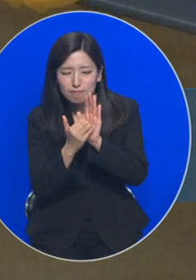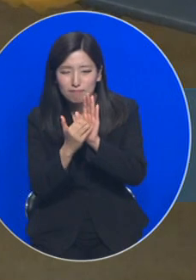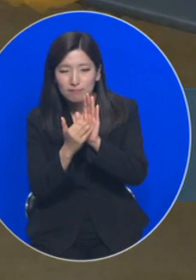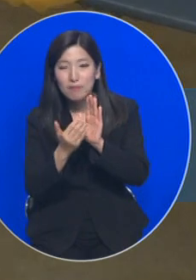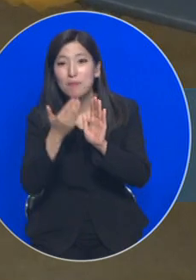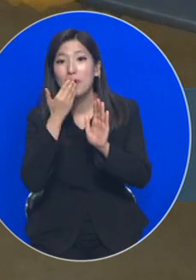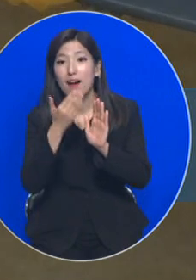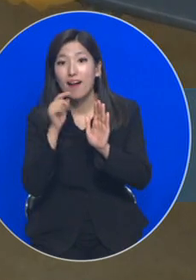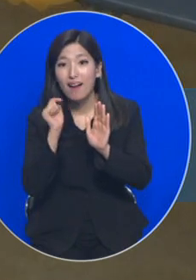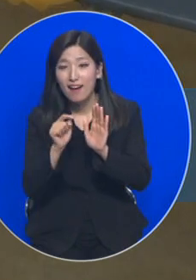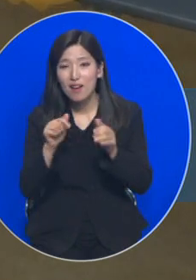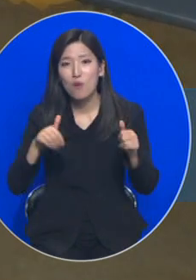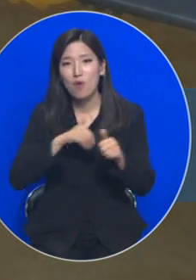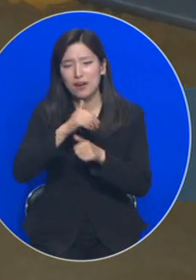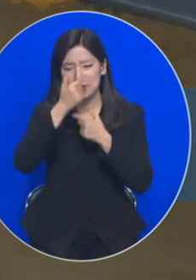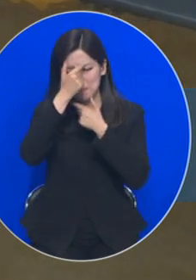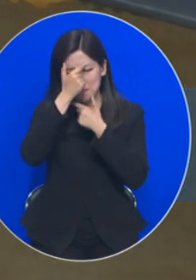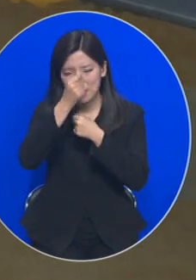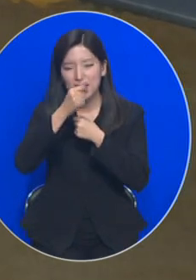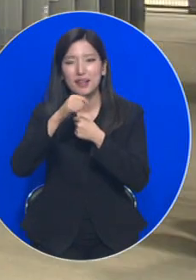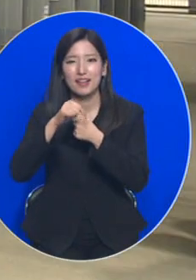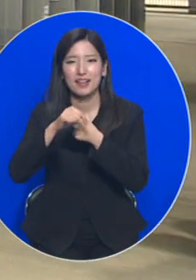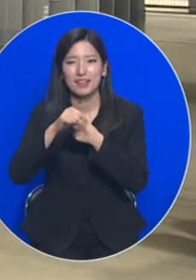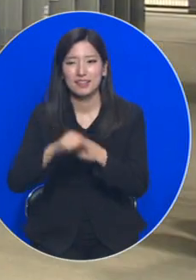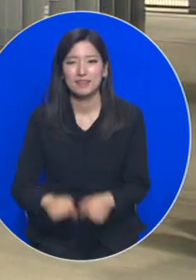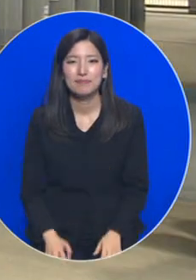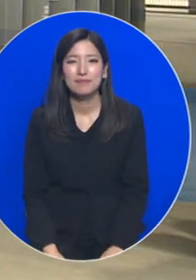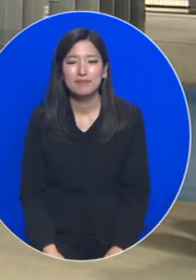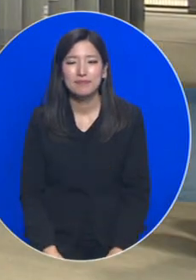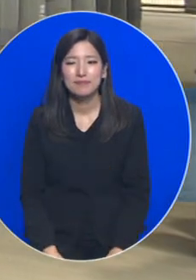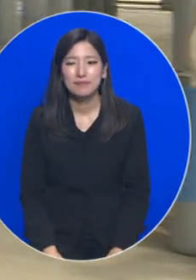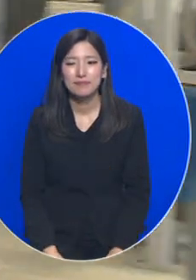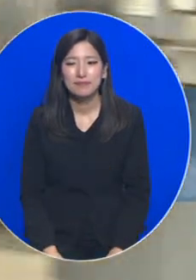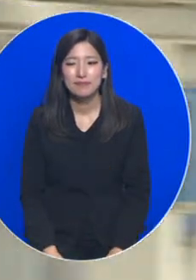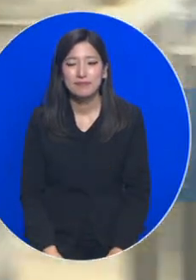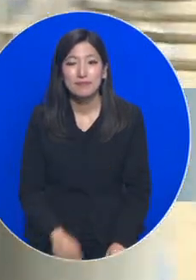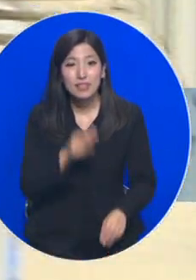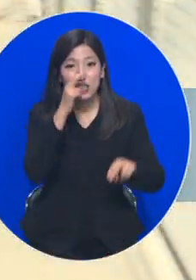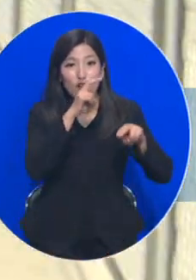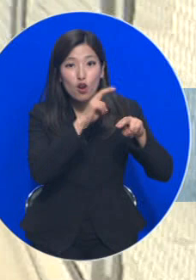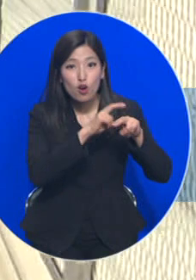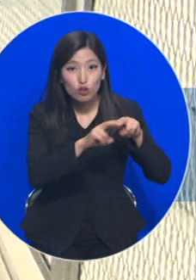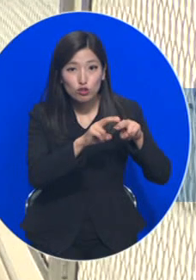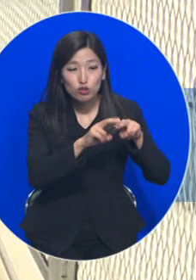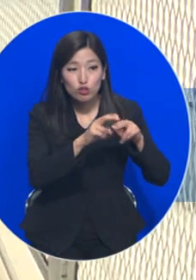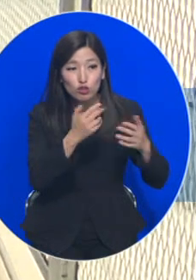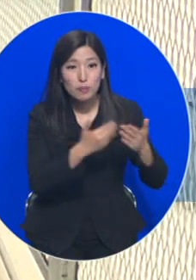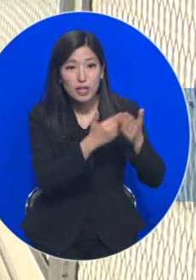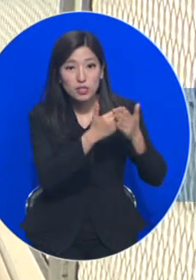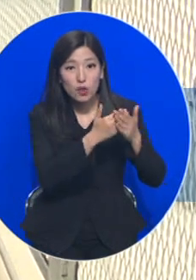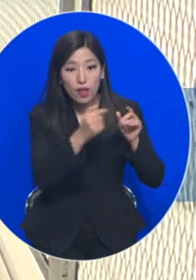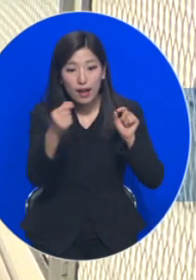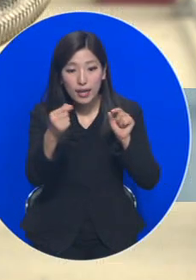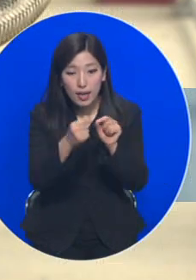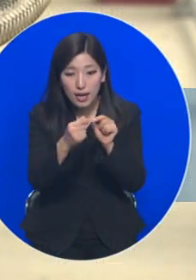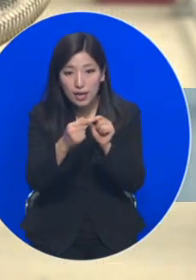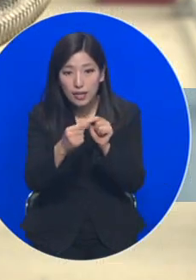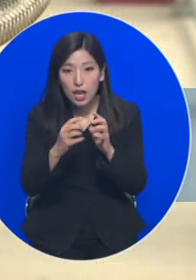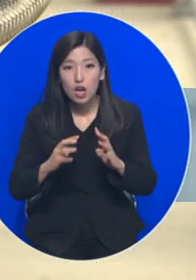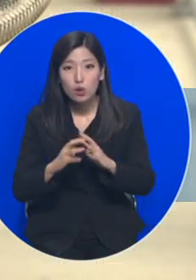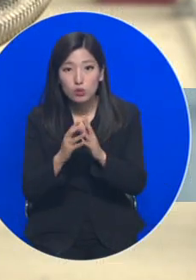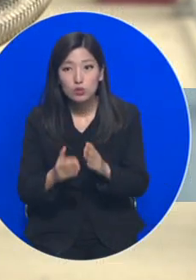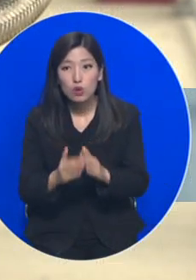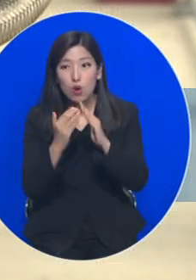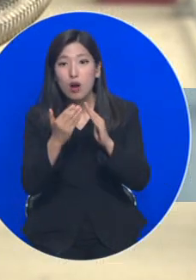차세대 친환경 발전소로 불립니다 청주와 공장 인근 의 발전소를 지을 수도 있어 전기 생산지와 수 유지를